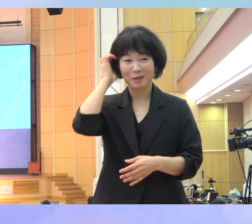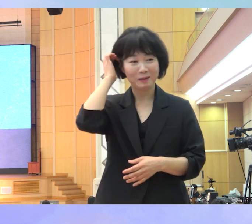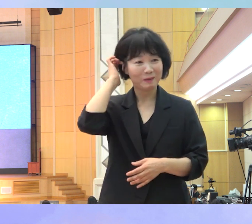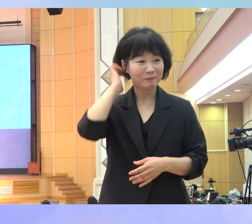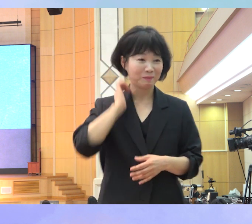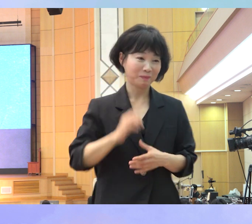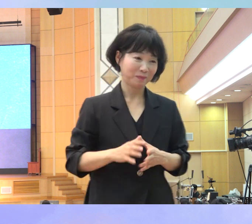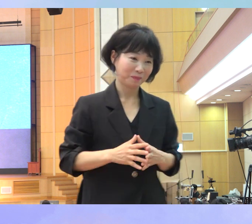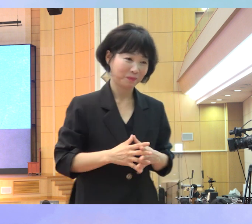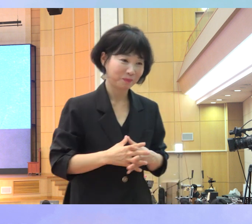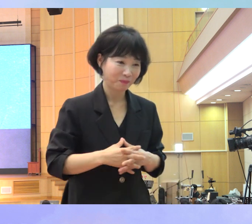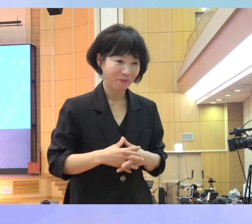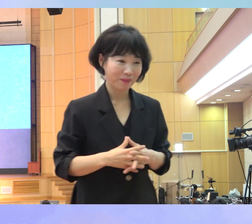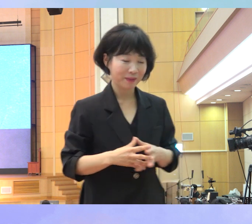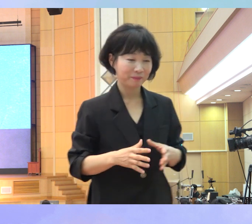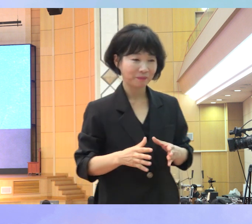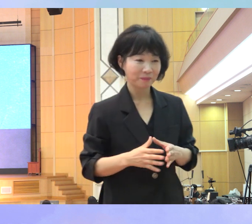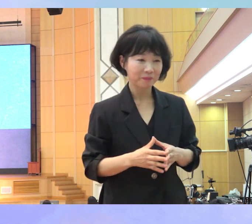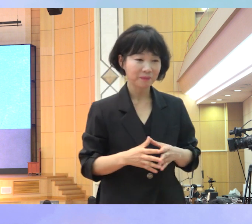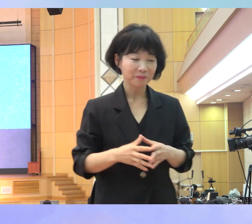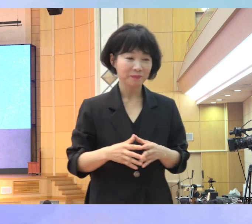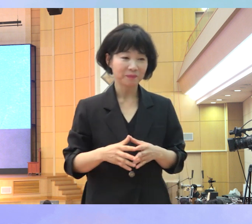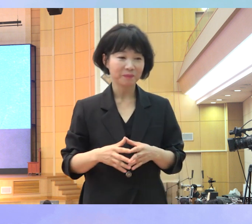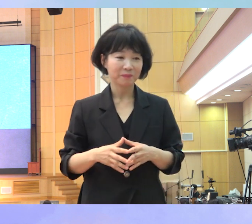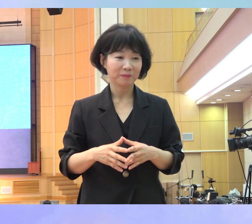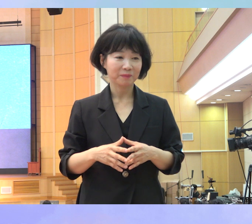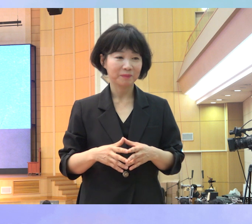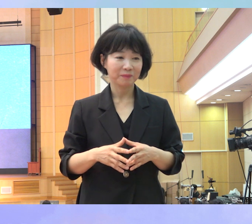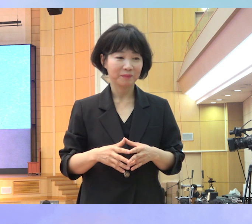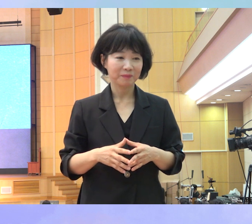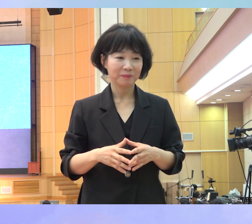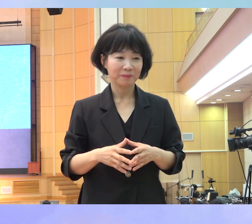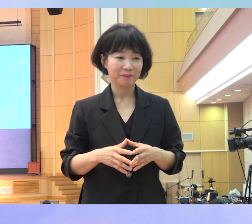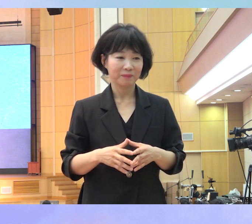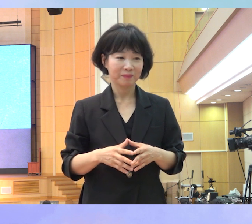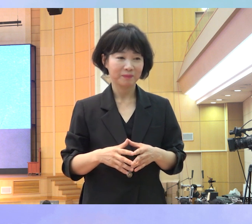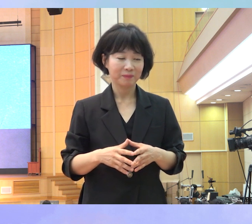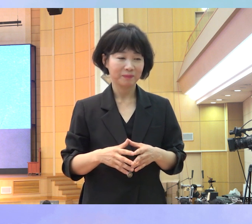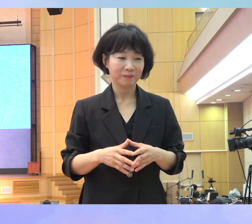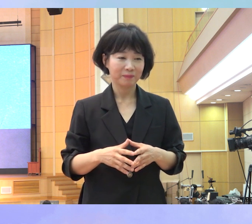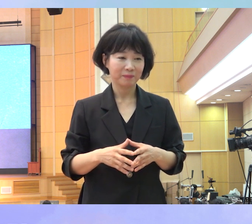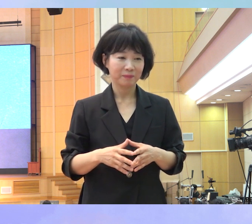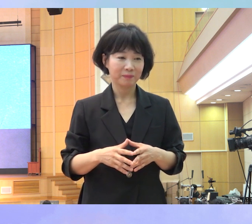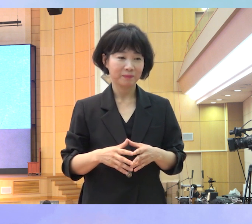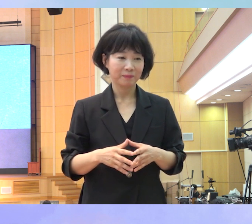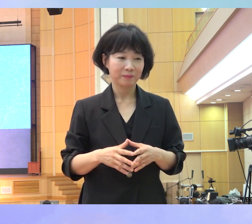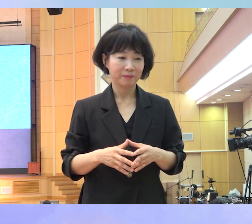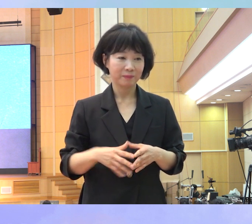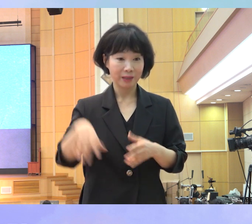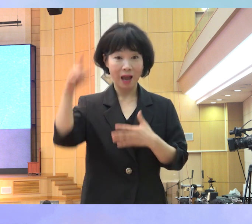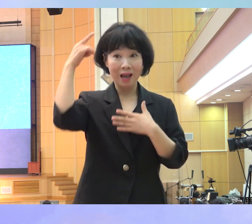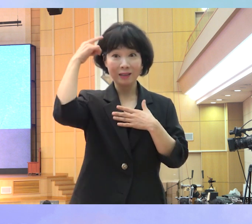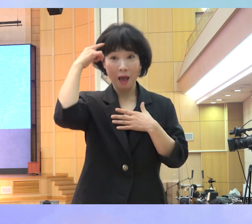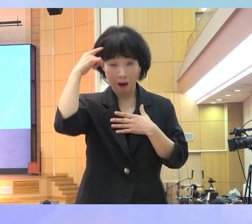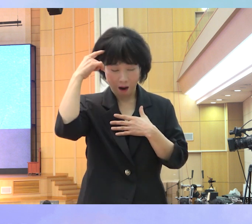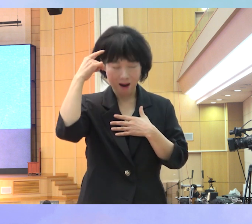한 획만 그으면 뭐가 되는지 아세요? 한 획만 그으면 예의가 돼요. 예의